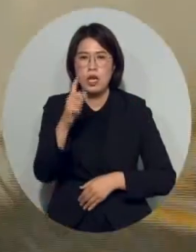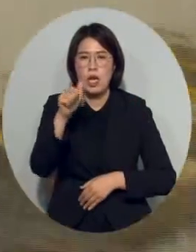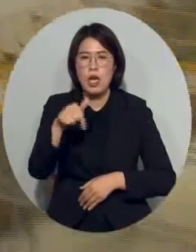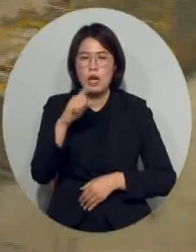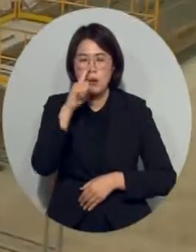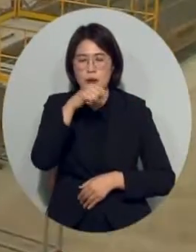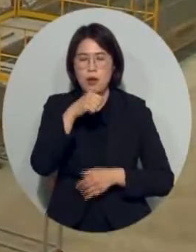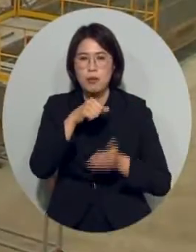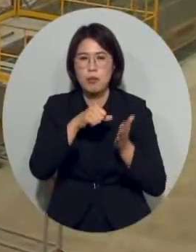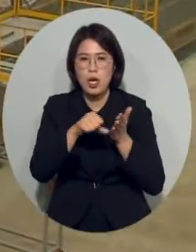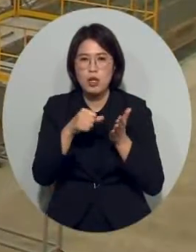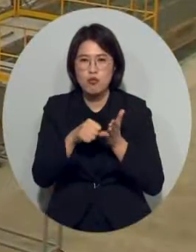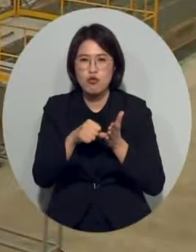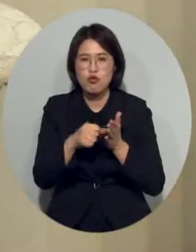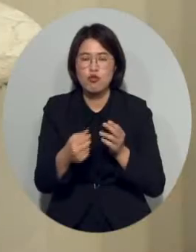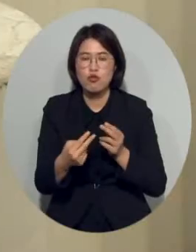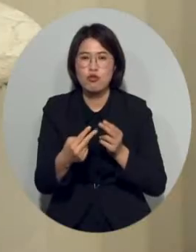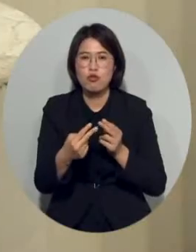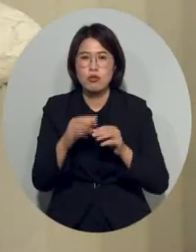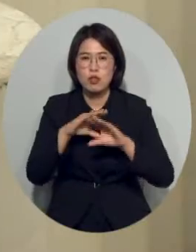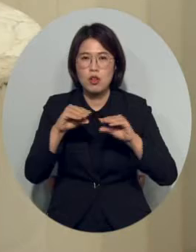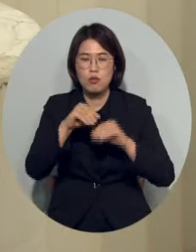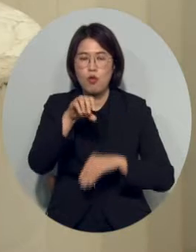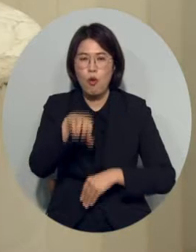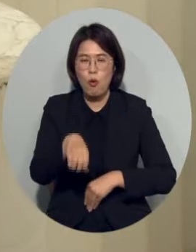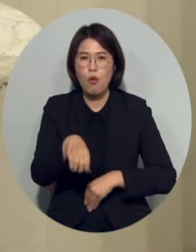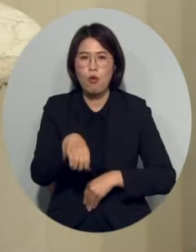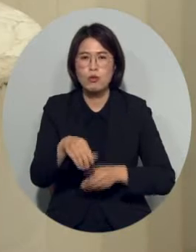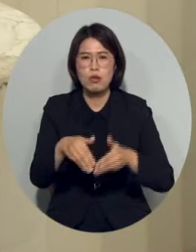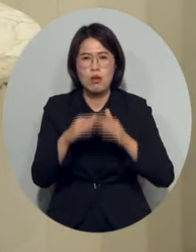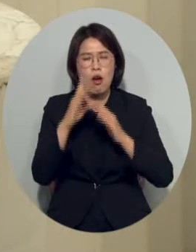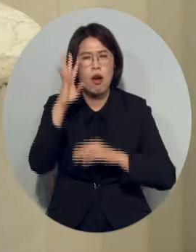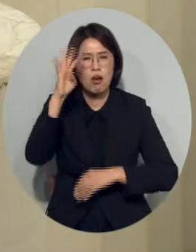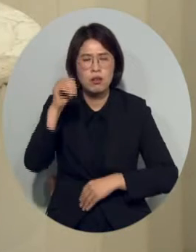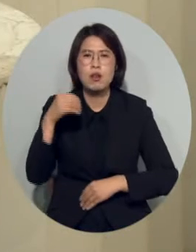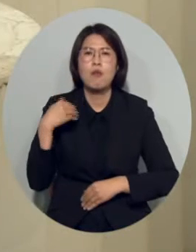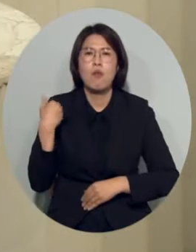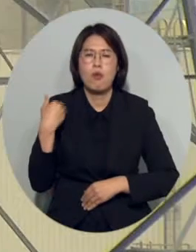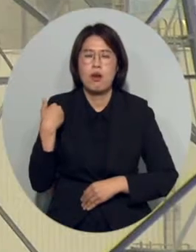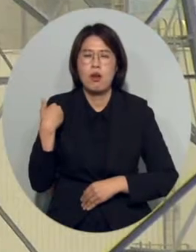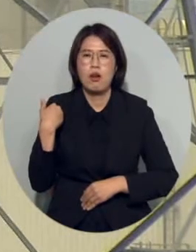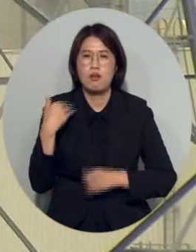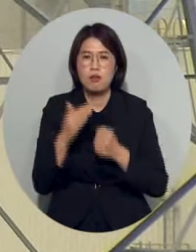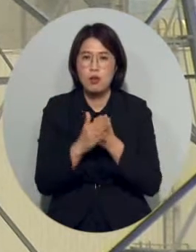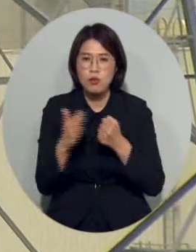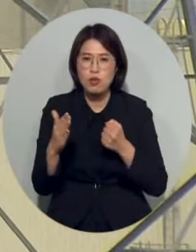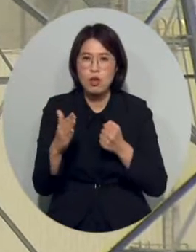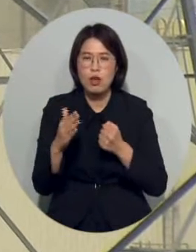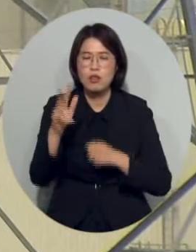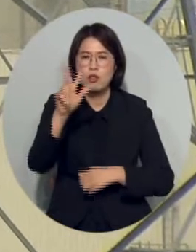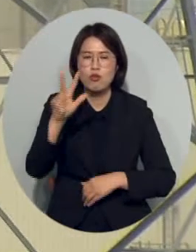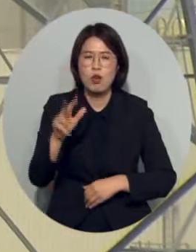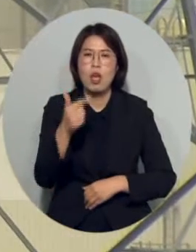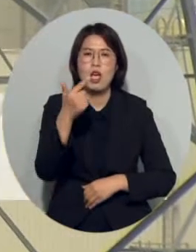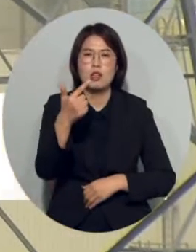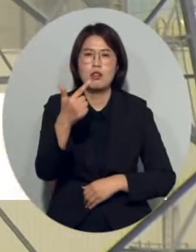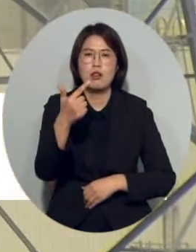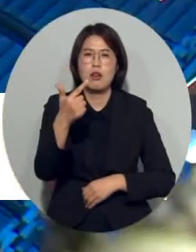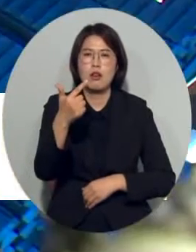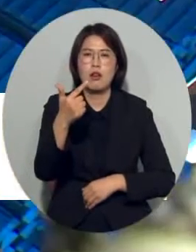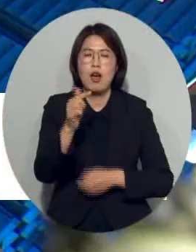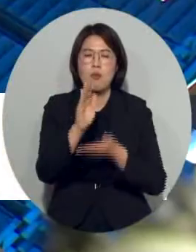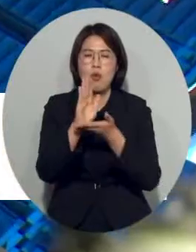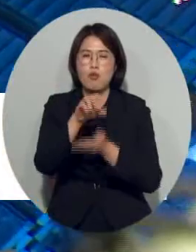방사성폐기물 영구처분 장 건설이 언제 완료 될지 사실상 예약할 수 없는 상황에서 전국의 흩어진 여섯 개